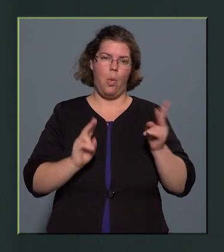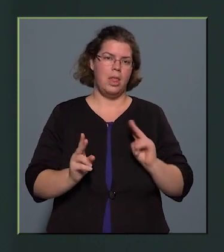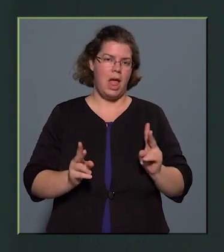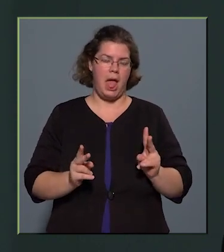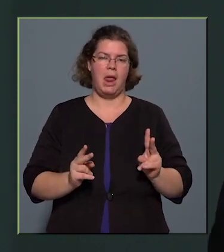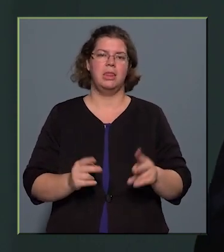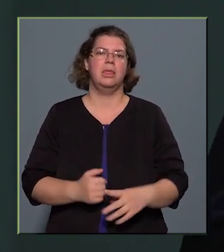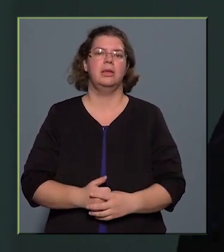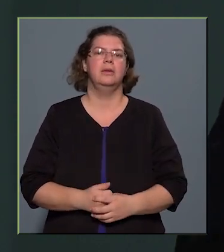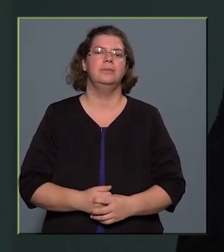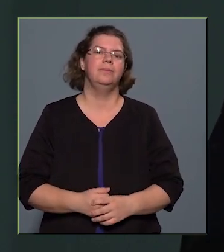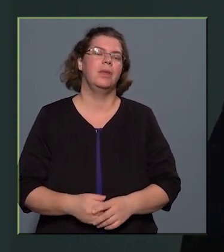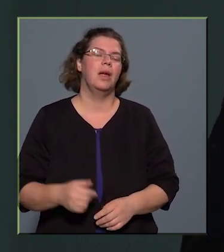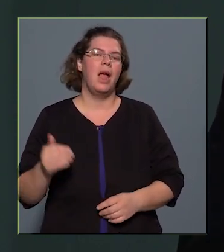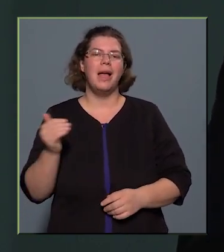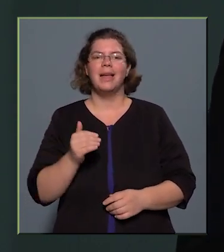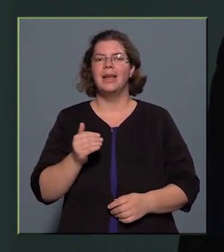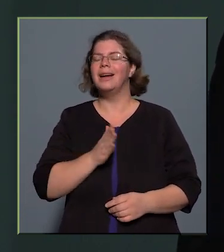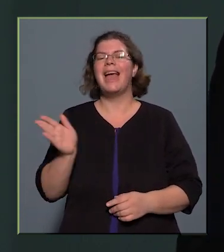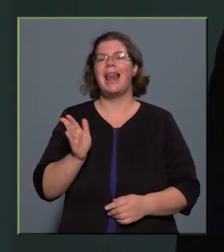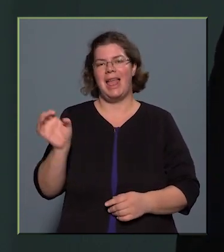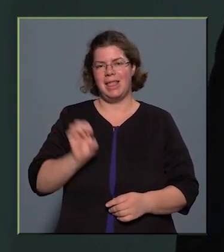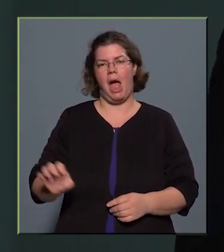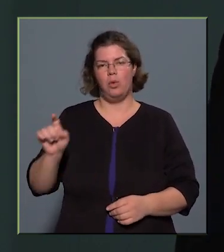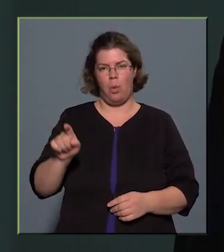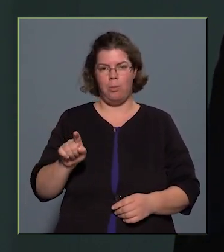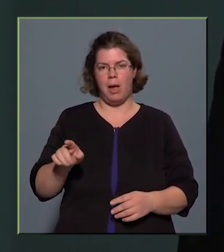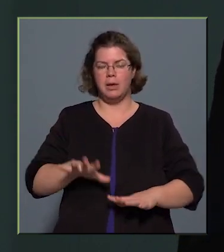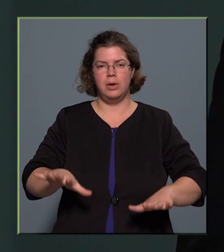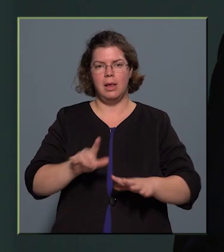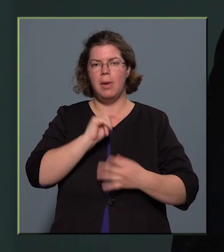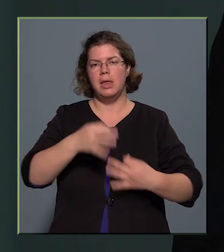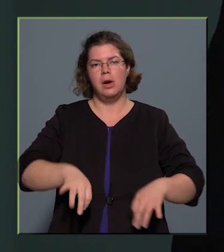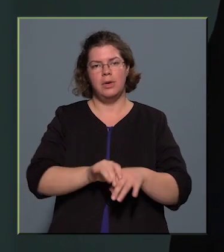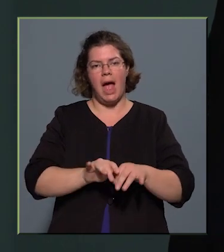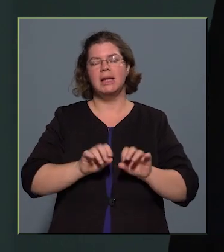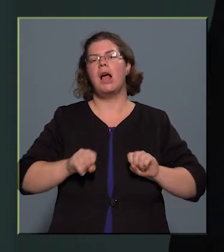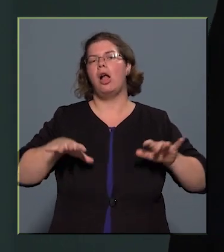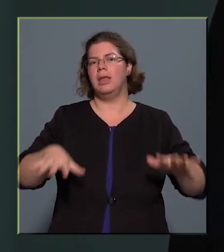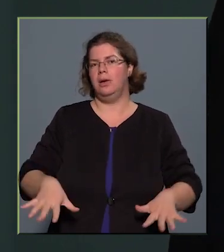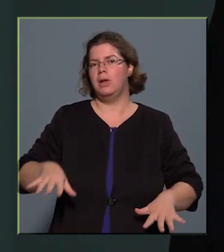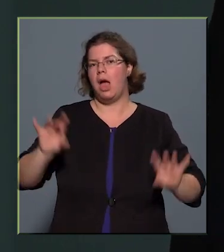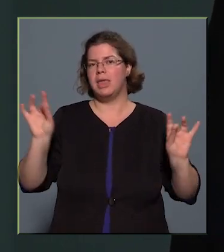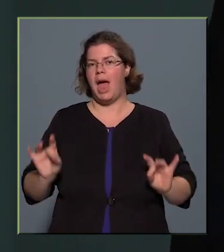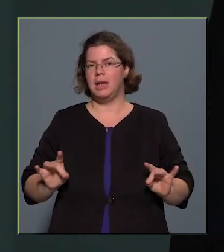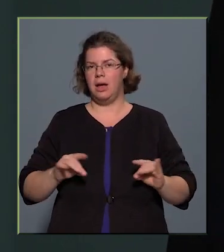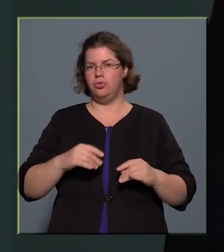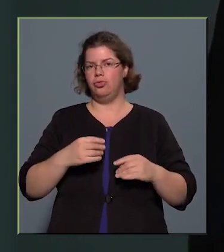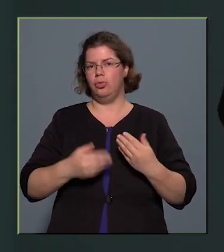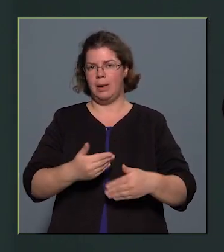a kelet-európai környezetben, itt Magyarországon hatékonyan gyártást üzemeltetni.